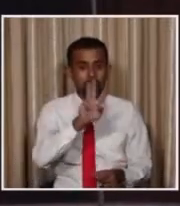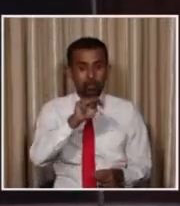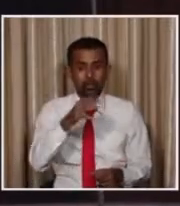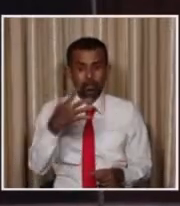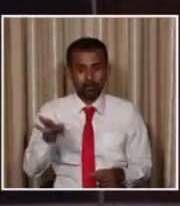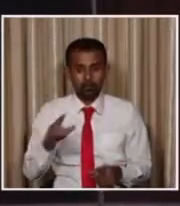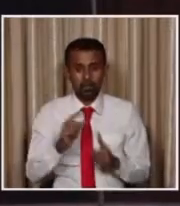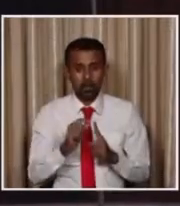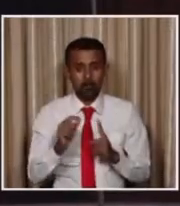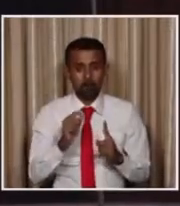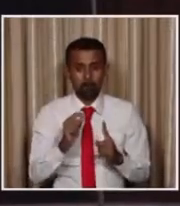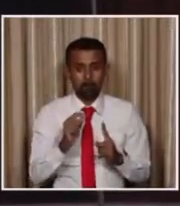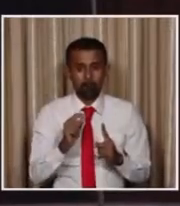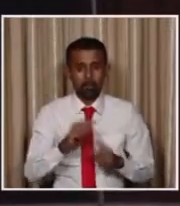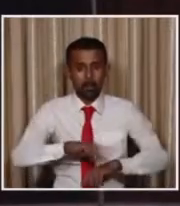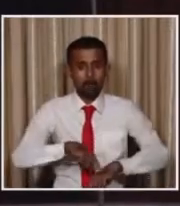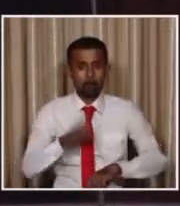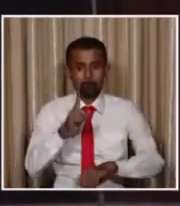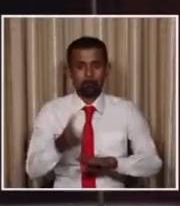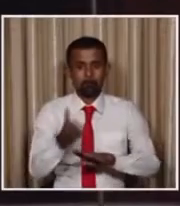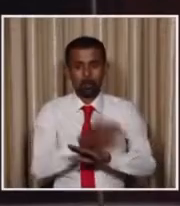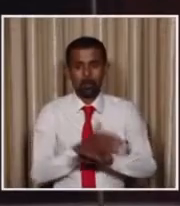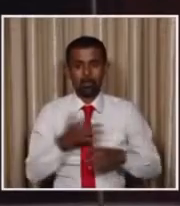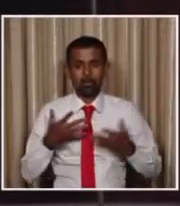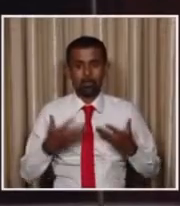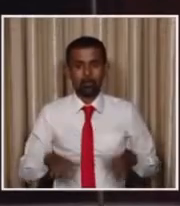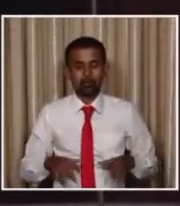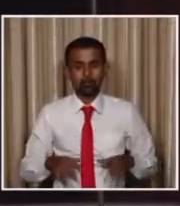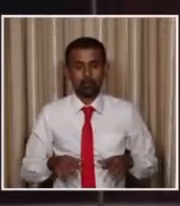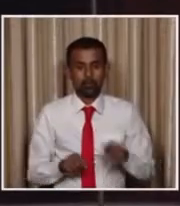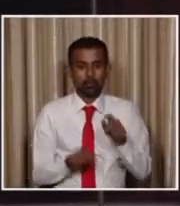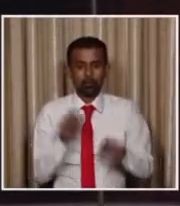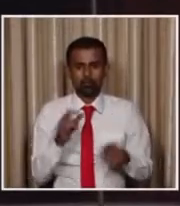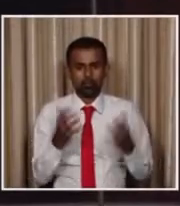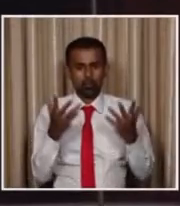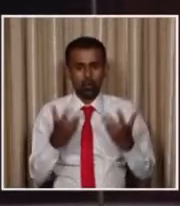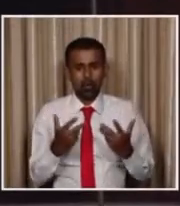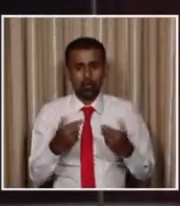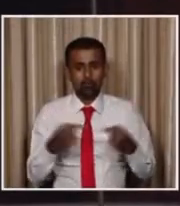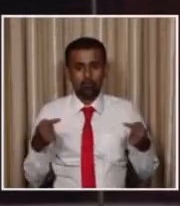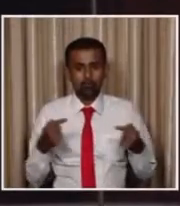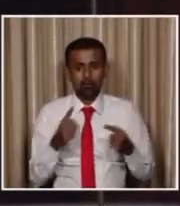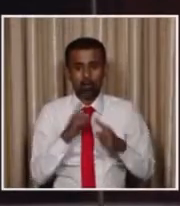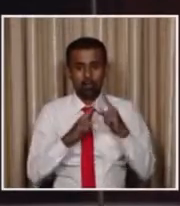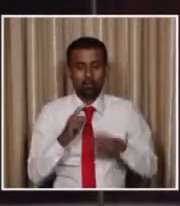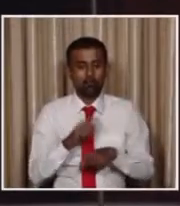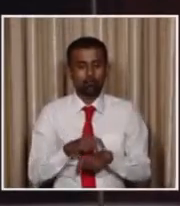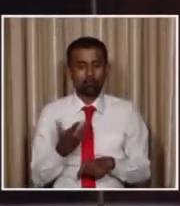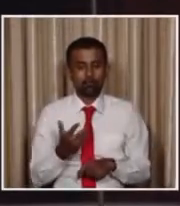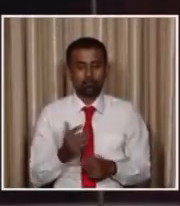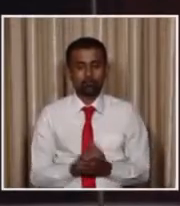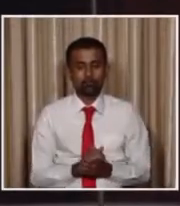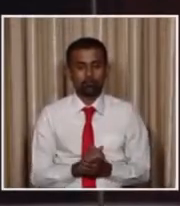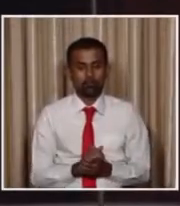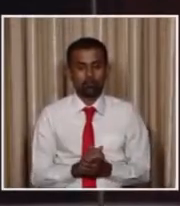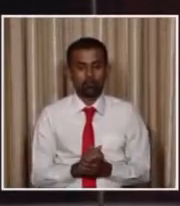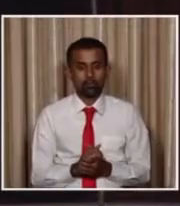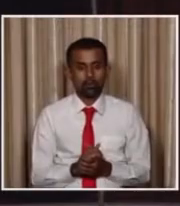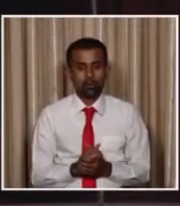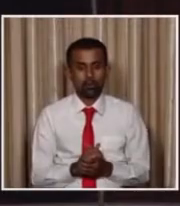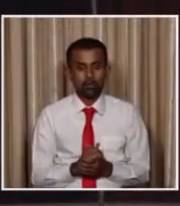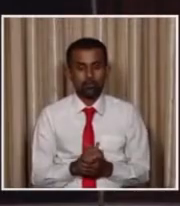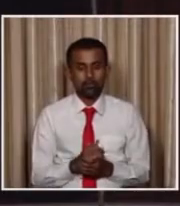තිබේ පාර්ලිමේන්තුව පැයකට කලින් අවසන් කරලා කතිකියෝ ගණනාවකට විපක්ෂයේ කතා කරන්න බැරි වුණා. රටේ ජනතාවගේ